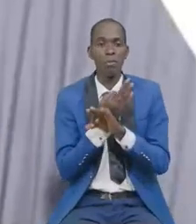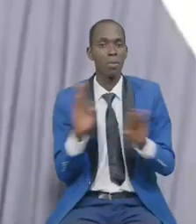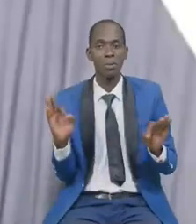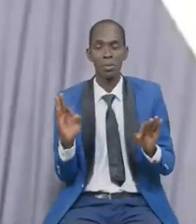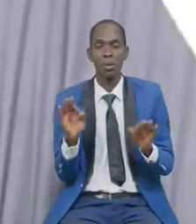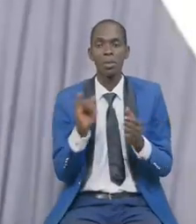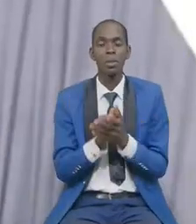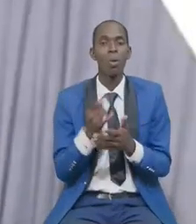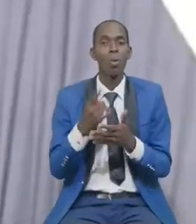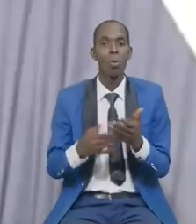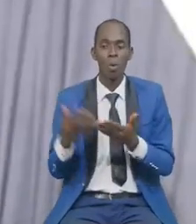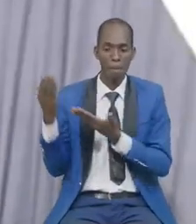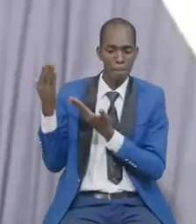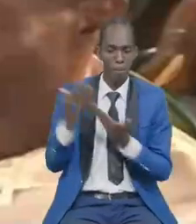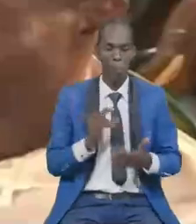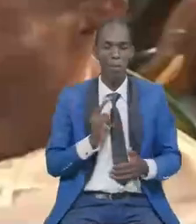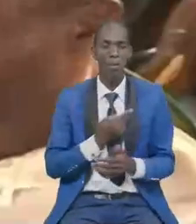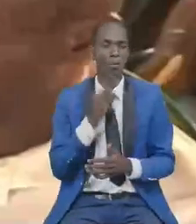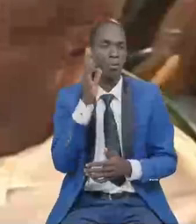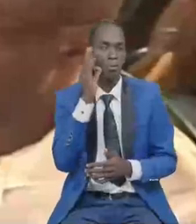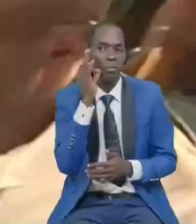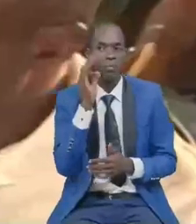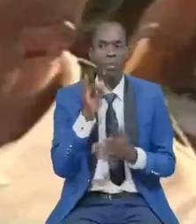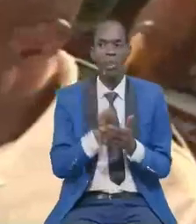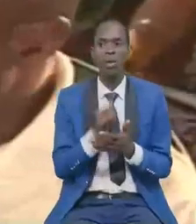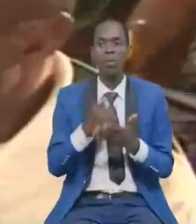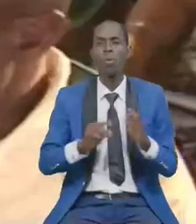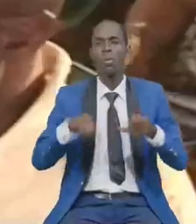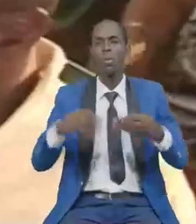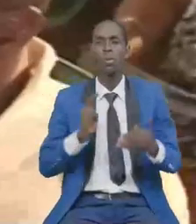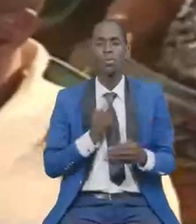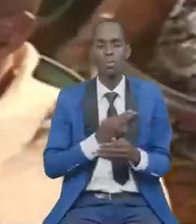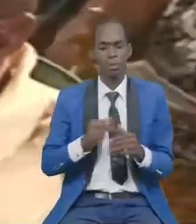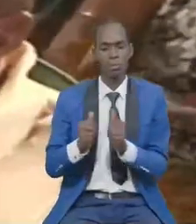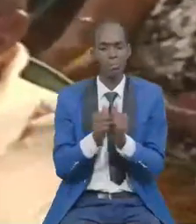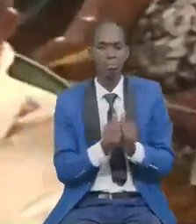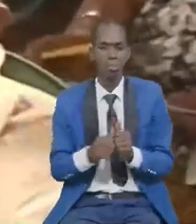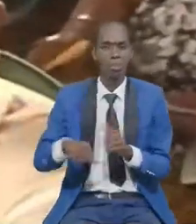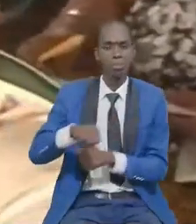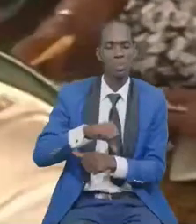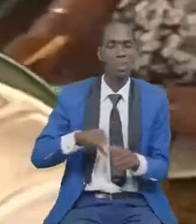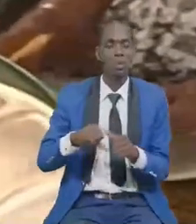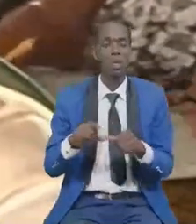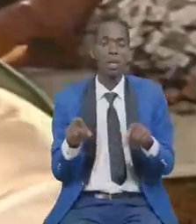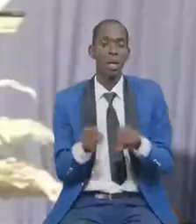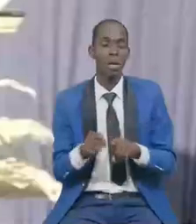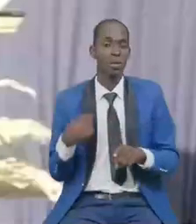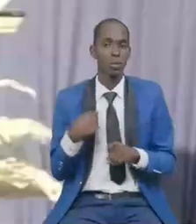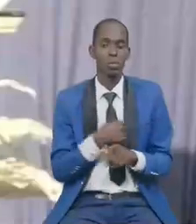qui nous donne le fruit. C'est ce qui nous donne la communion. Et comme nous venons